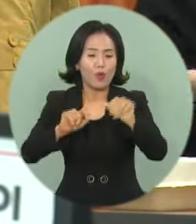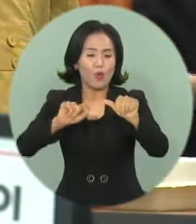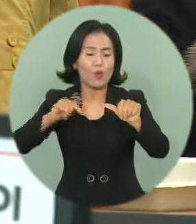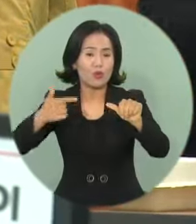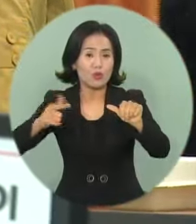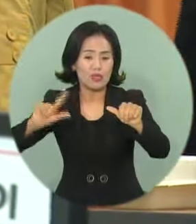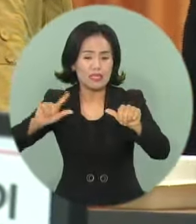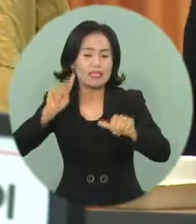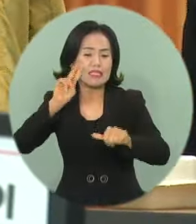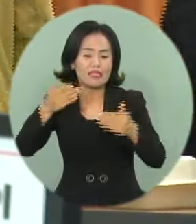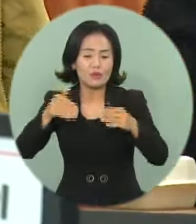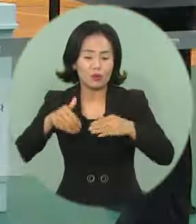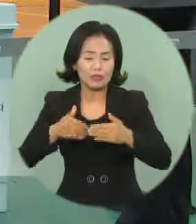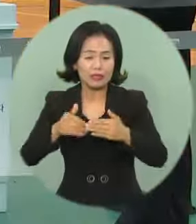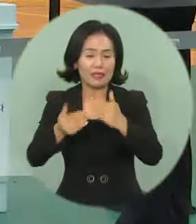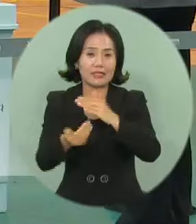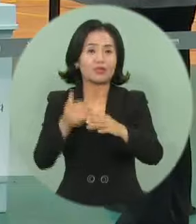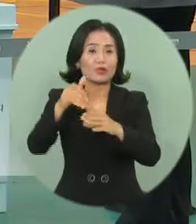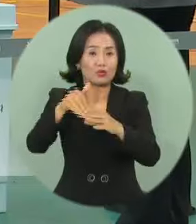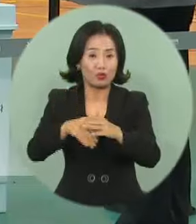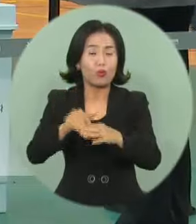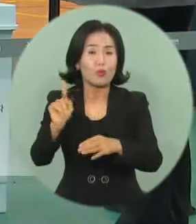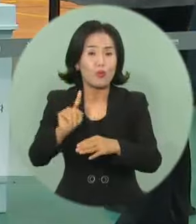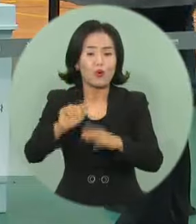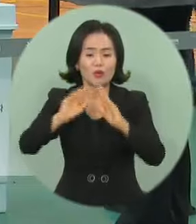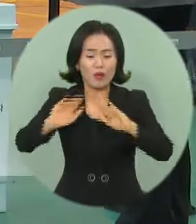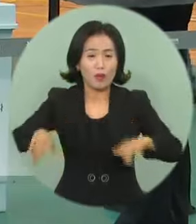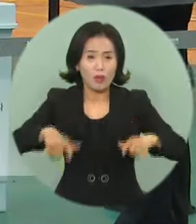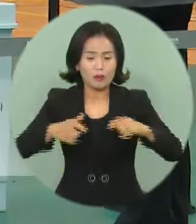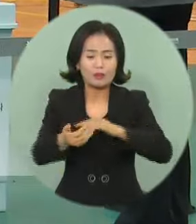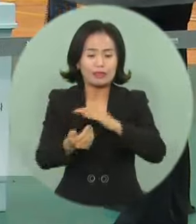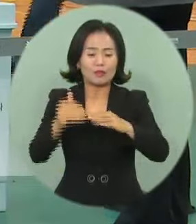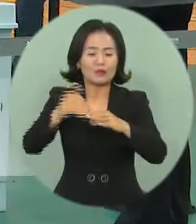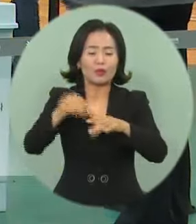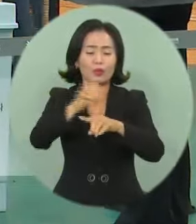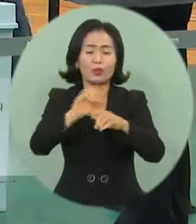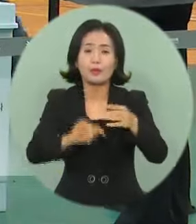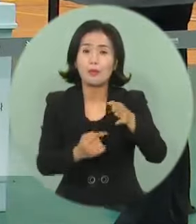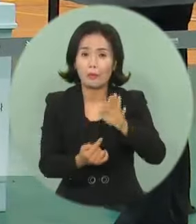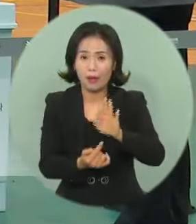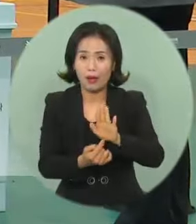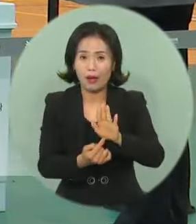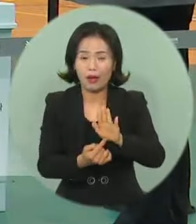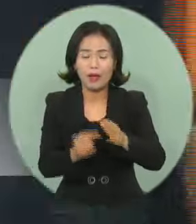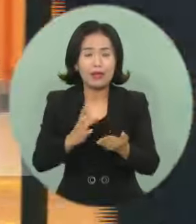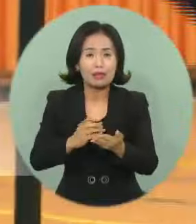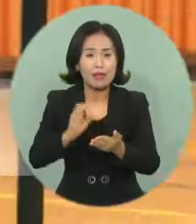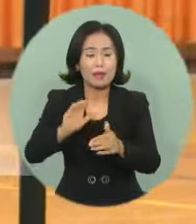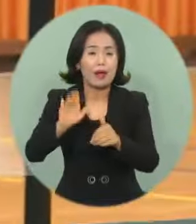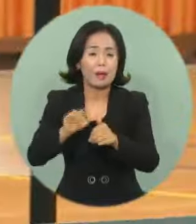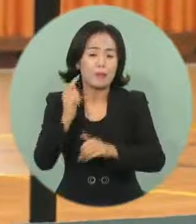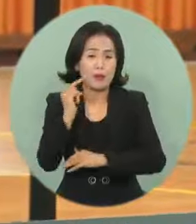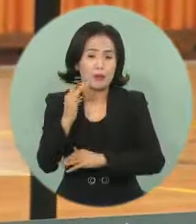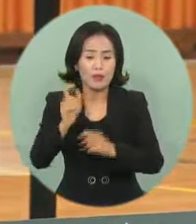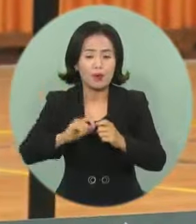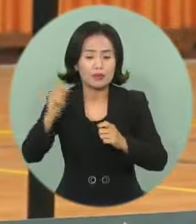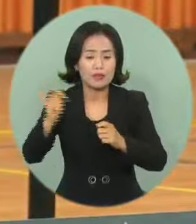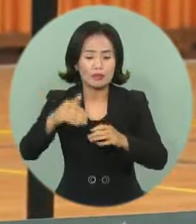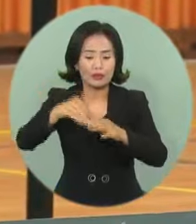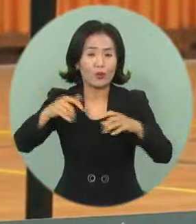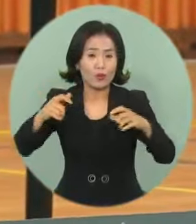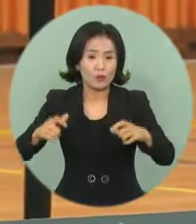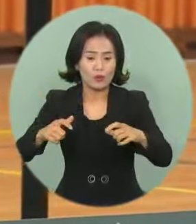진행된 사전투표. 전남은 전국에서 가장 높은 사전투표율을 기록했는데 그중에서도 담양, 함평, 영광, 장성